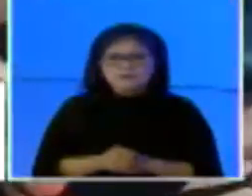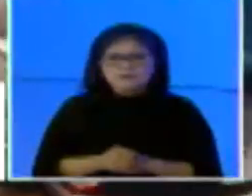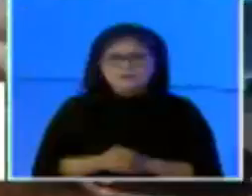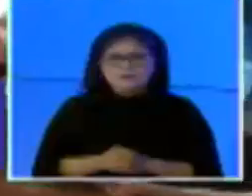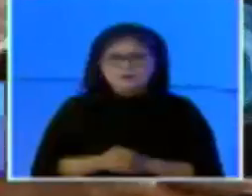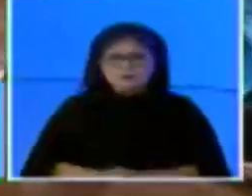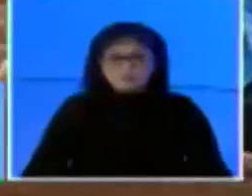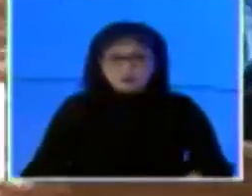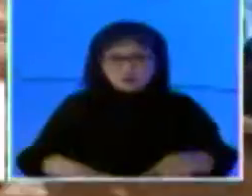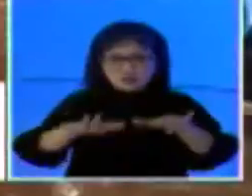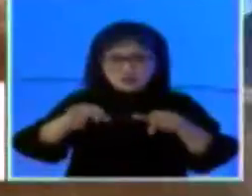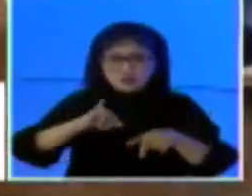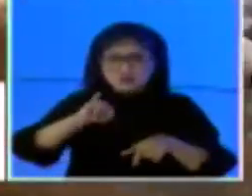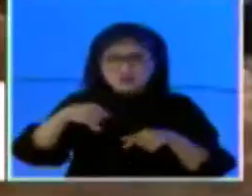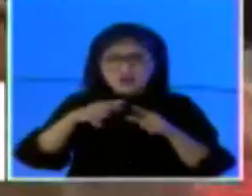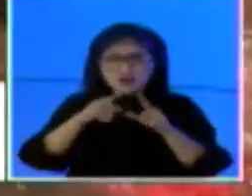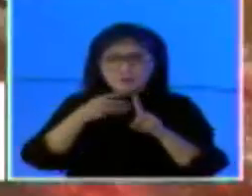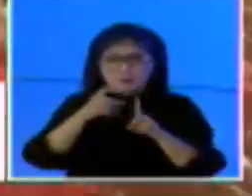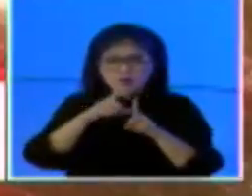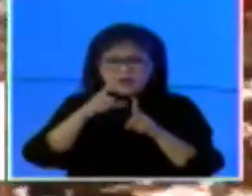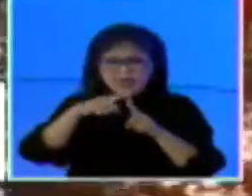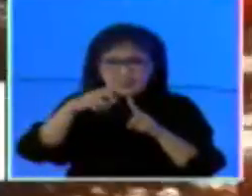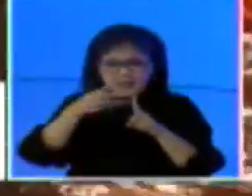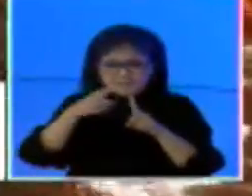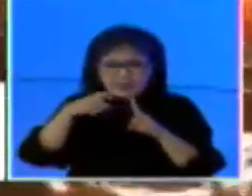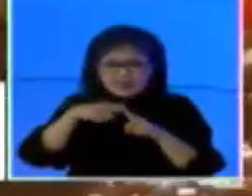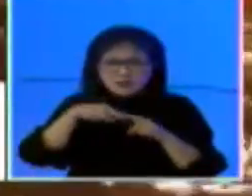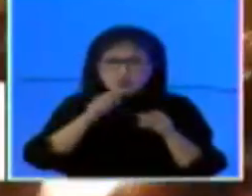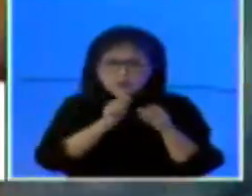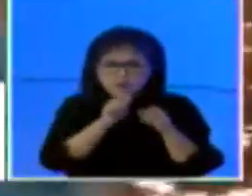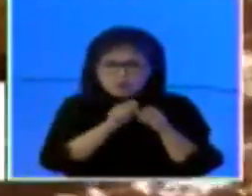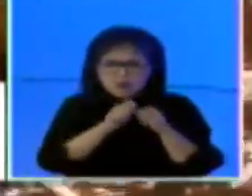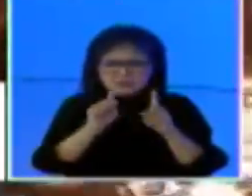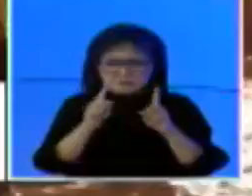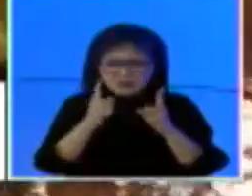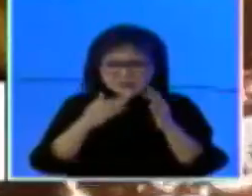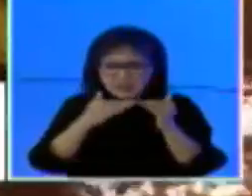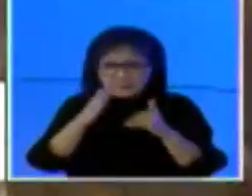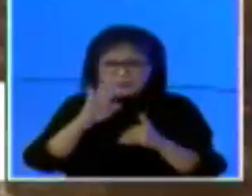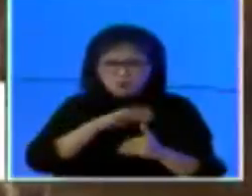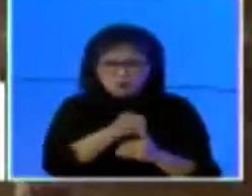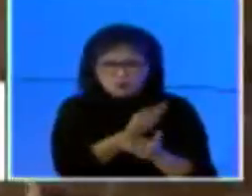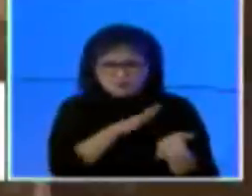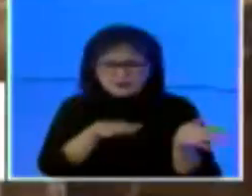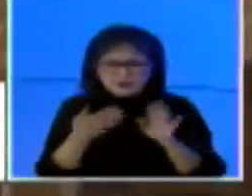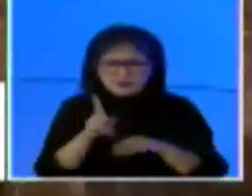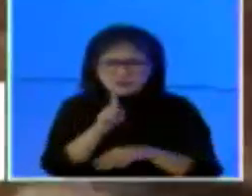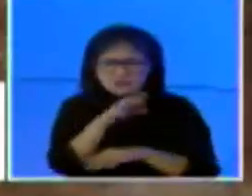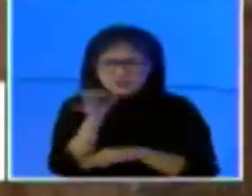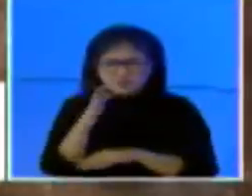Banjir yang merendam Jabodetabek di awal tahun 2020 membuat belasan korban meninggal dan memaksa ribuan orang harus